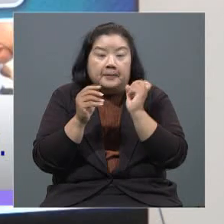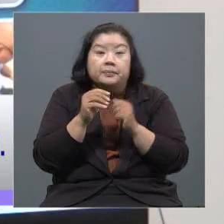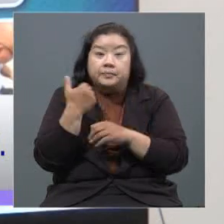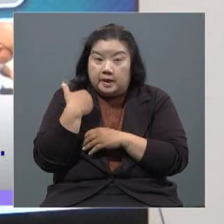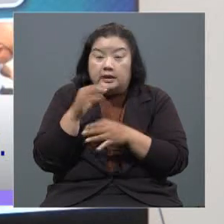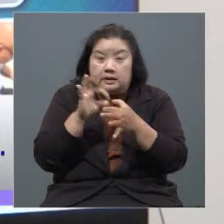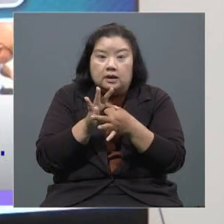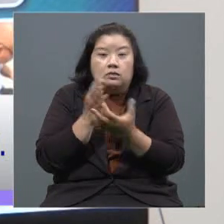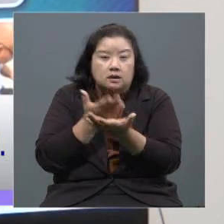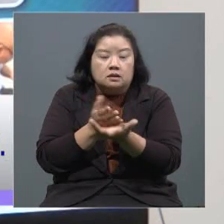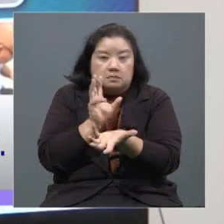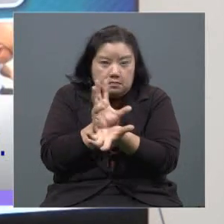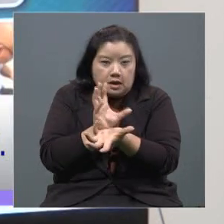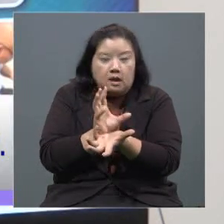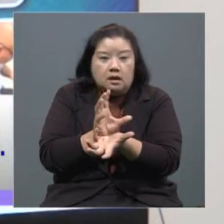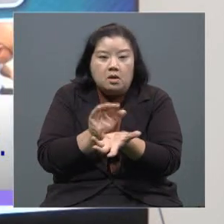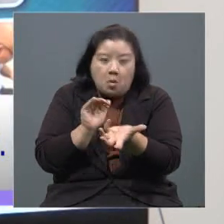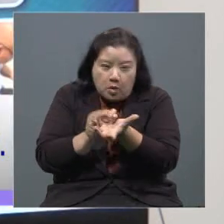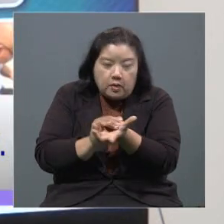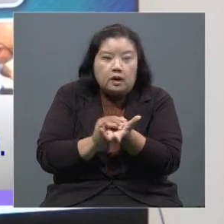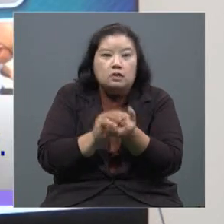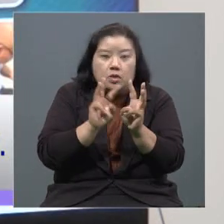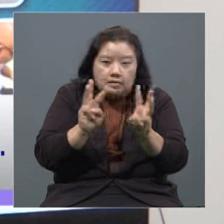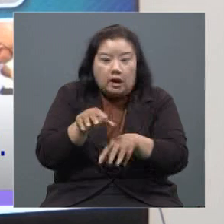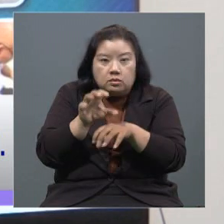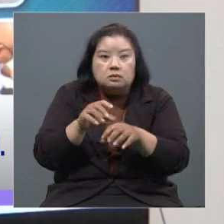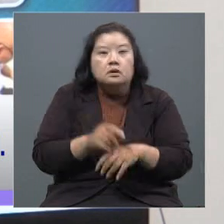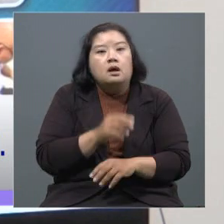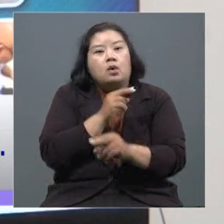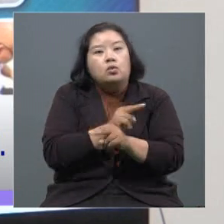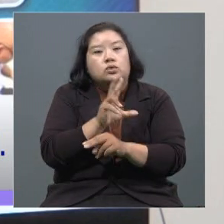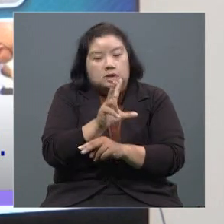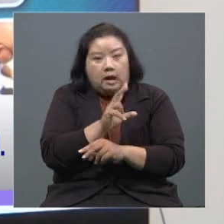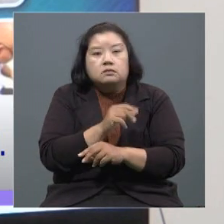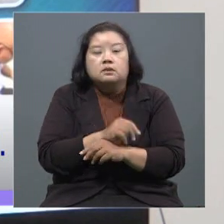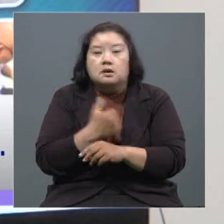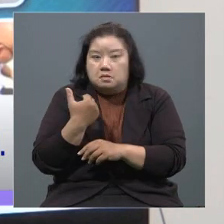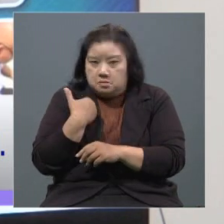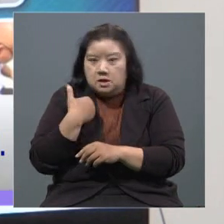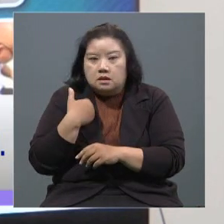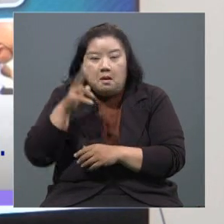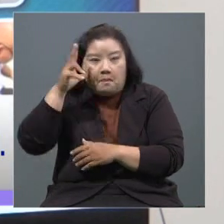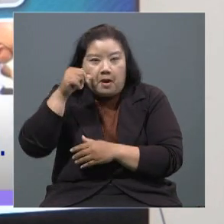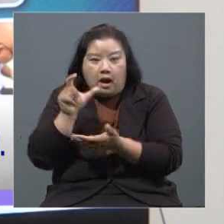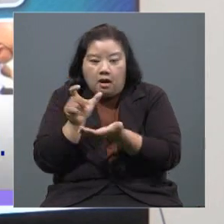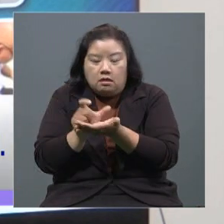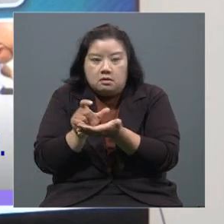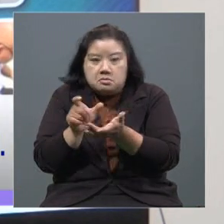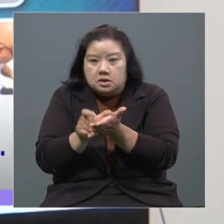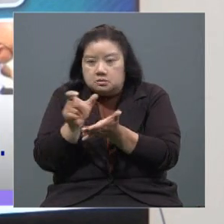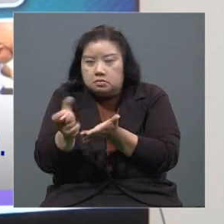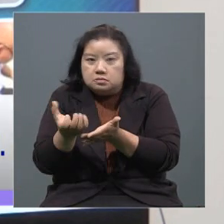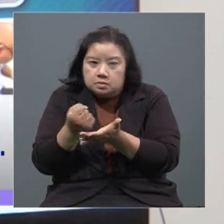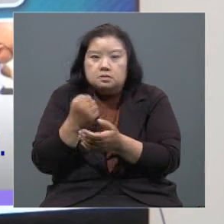ออนไลน์เพิ่มขึ้น 3เท่าตัวเลยนะ 3.1เท่าบัญชีม้าจับได้เพิ่มขึ้นเกือบ 2เท่าฮะ 1.9แล้วก็ปิด